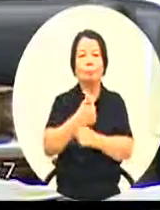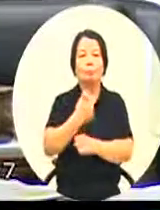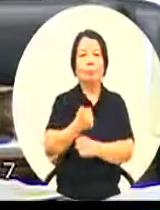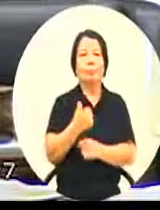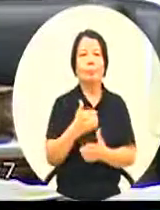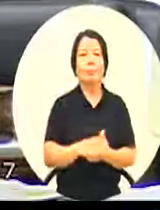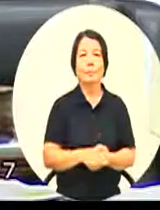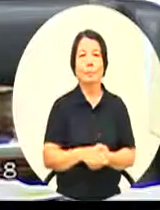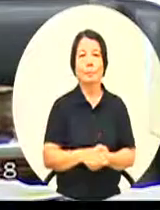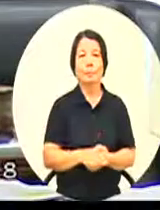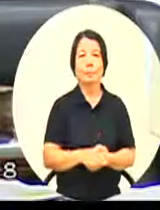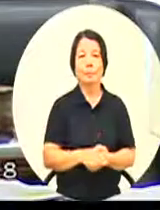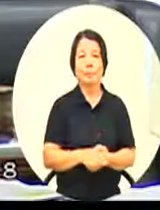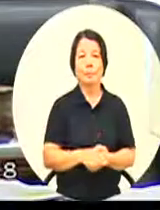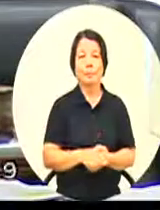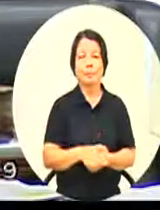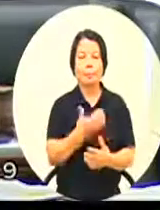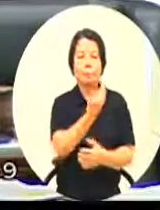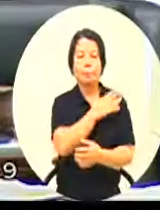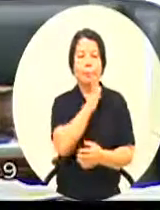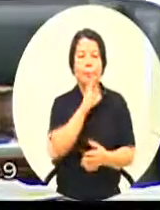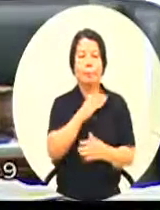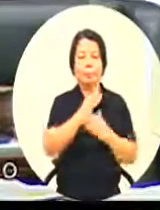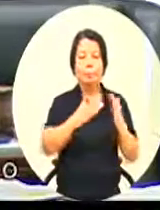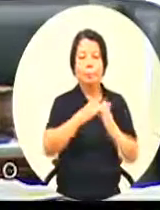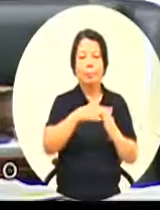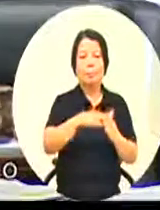说可能不管是校内或是